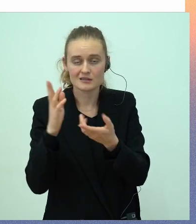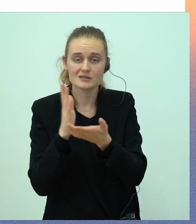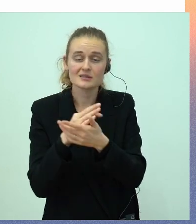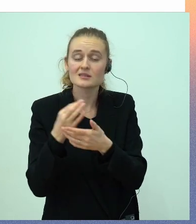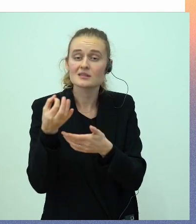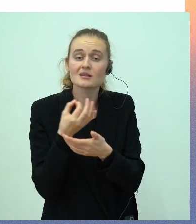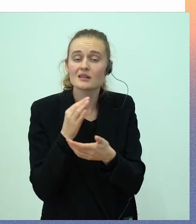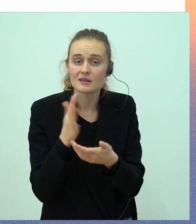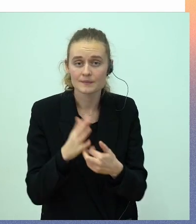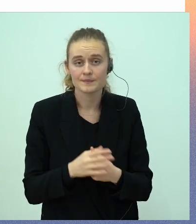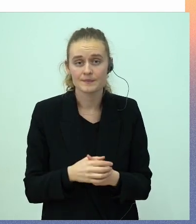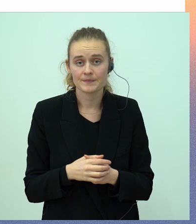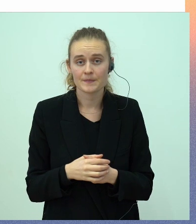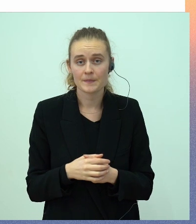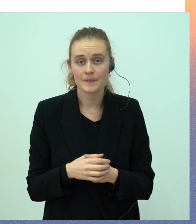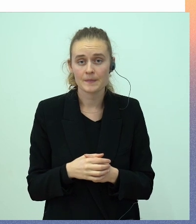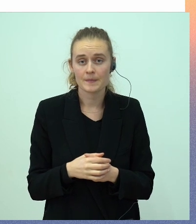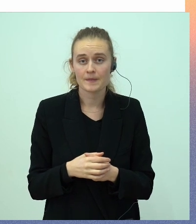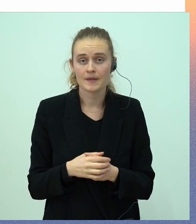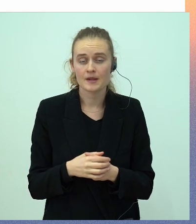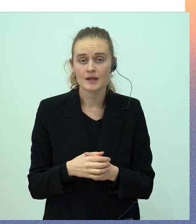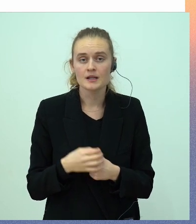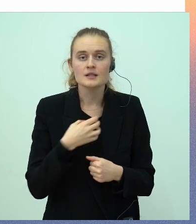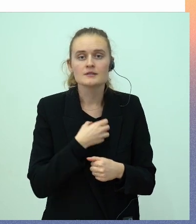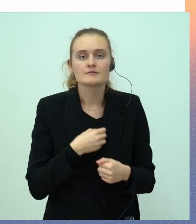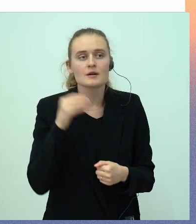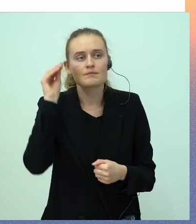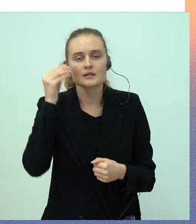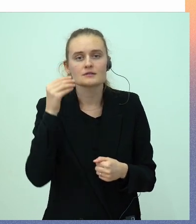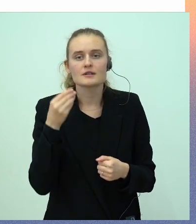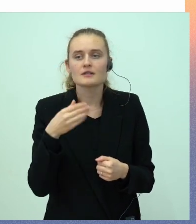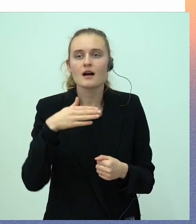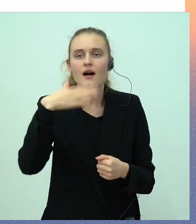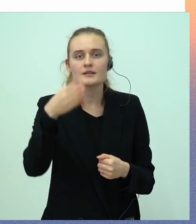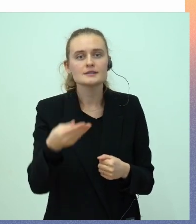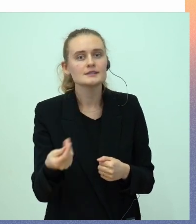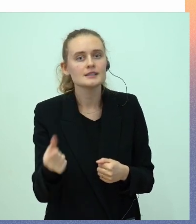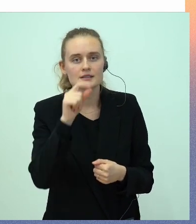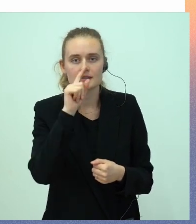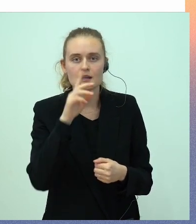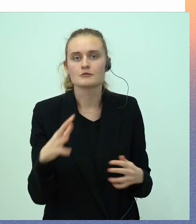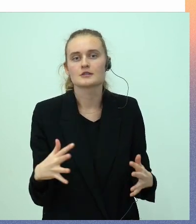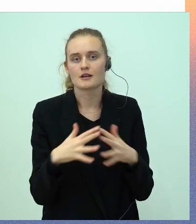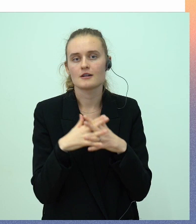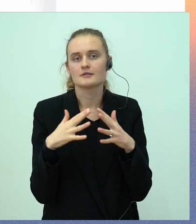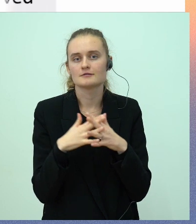sako, jog daugiau nereikia, pasirūpinti reikia, kad daugiau niekada nekiltų joks karas.